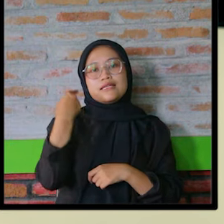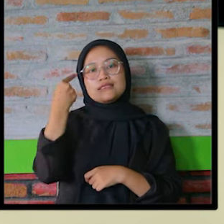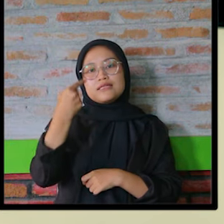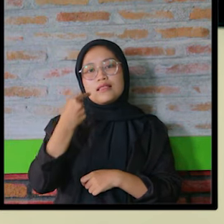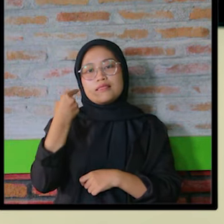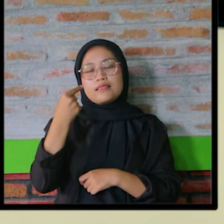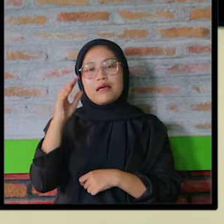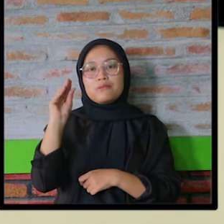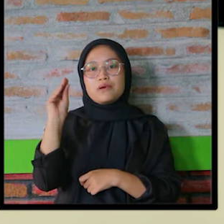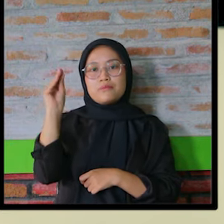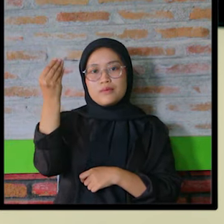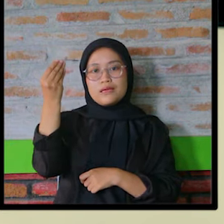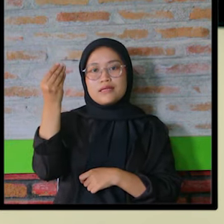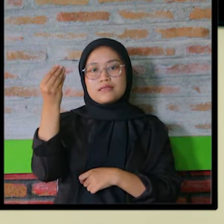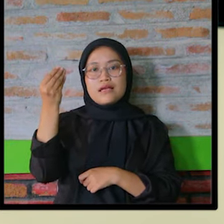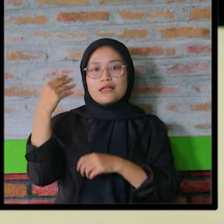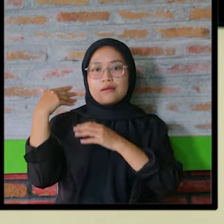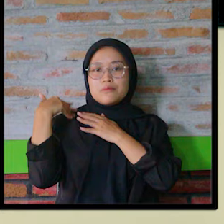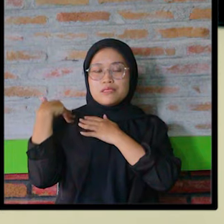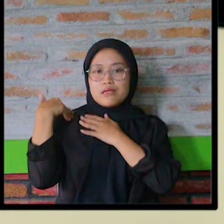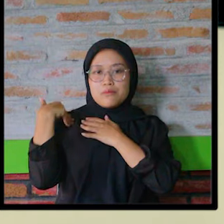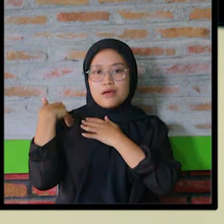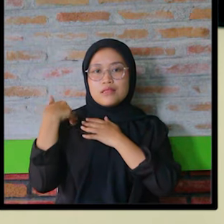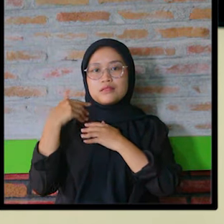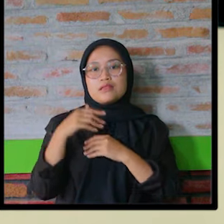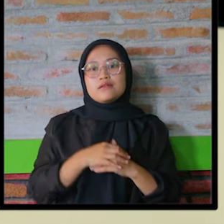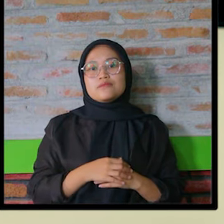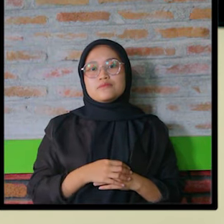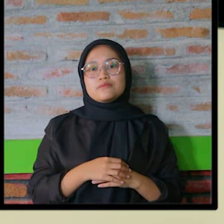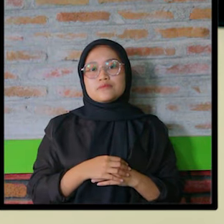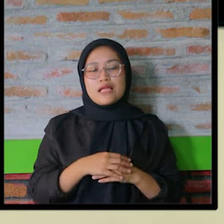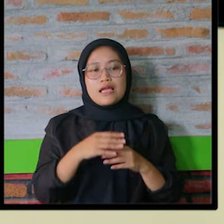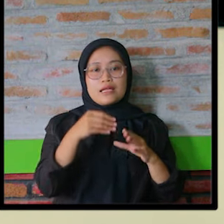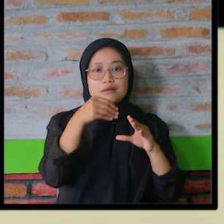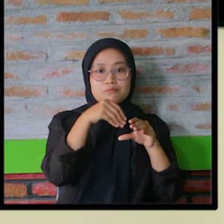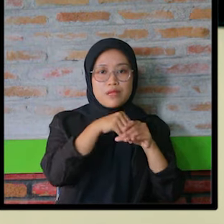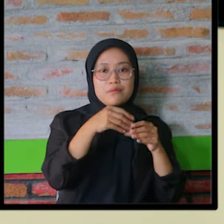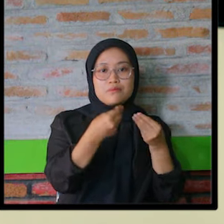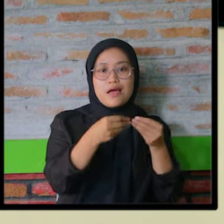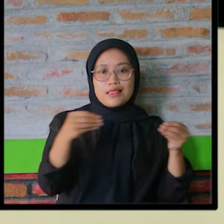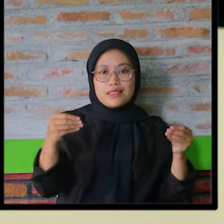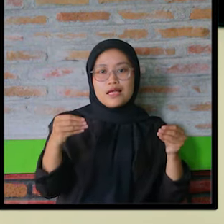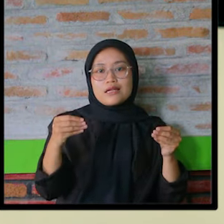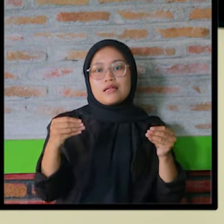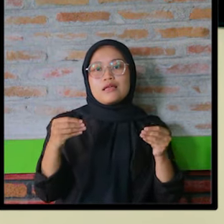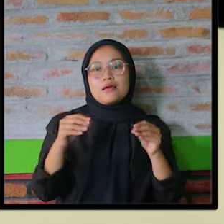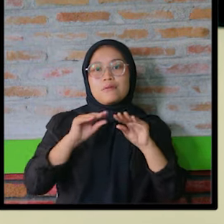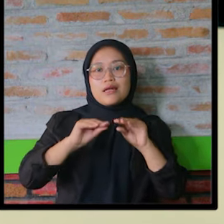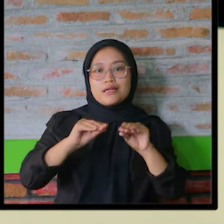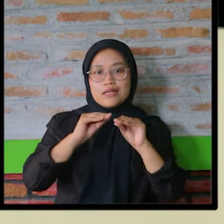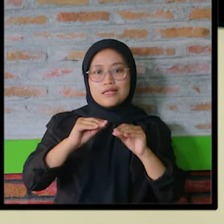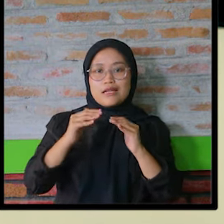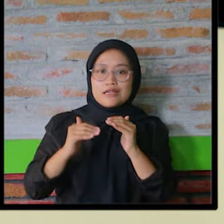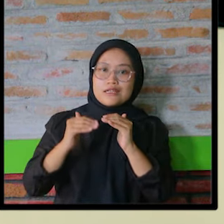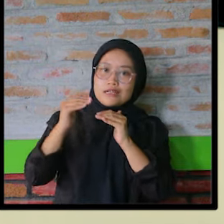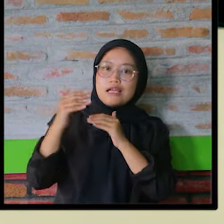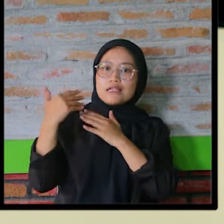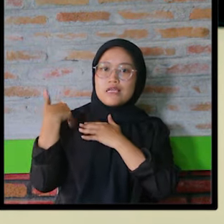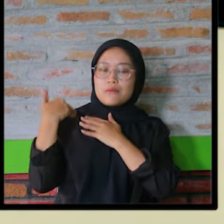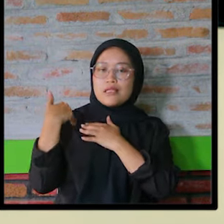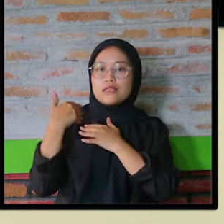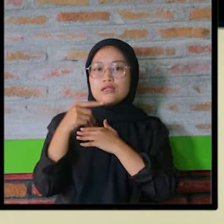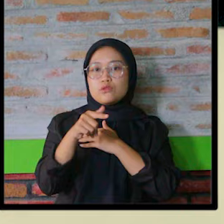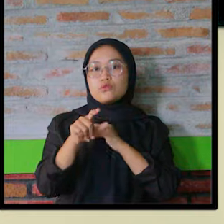ee pimpinan yang menjabat itu di dalam materi pendidikannya materi kenaikan Jabatan itu kan ada ya